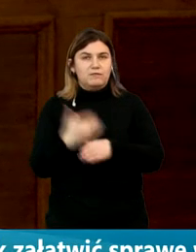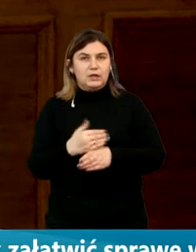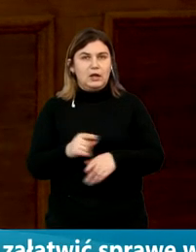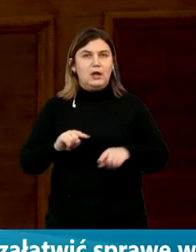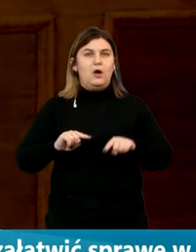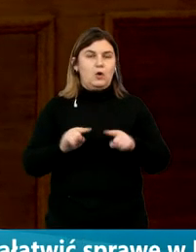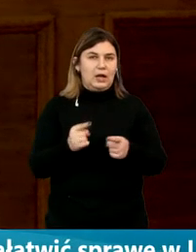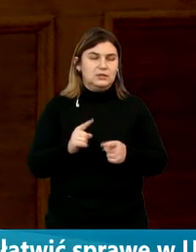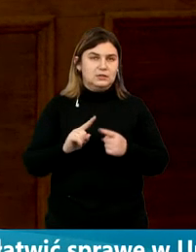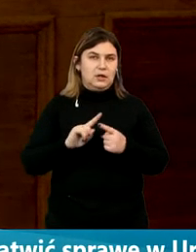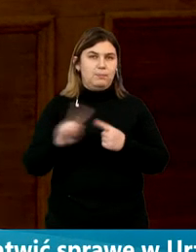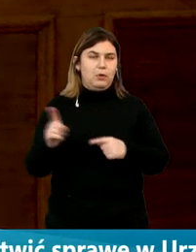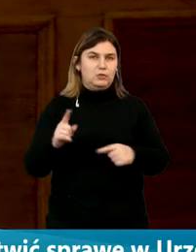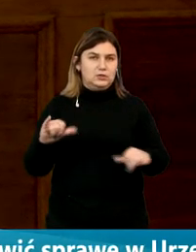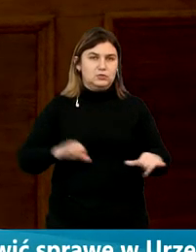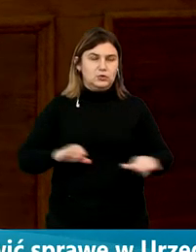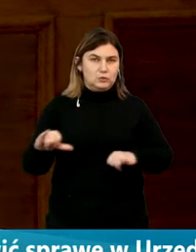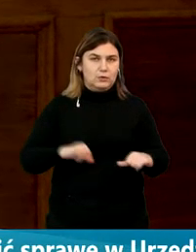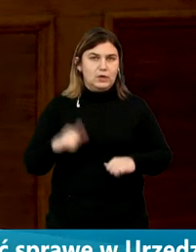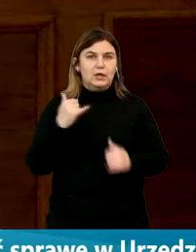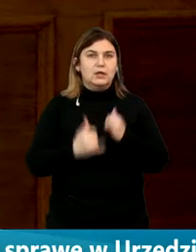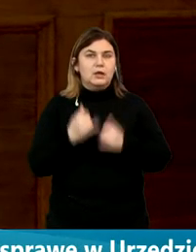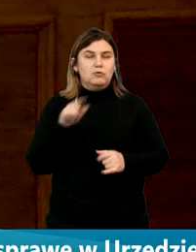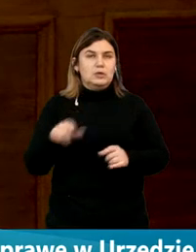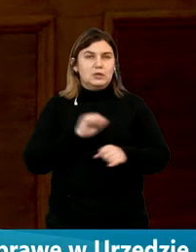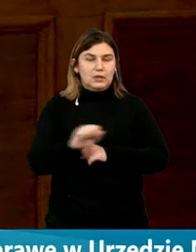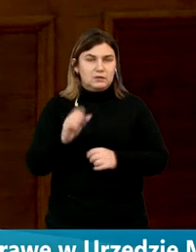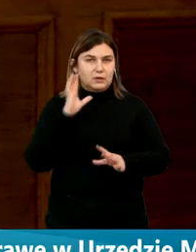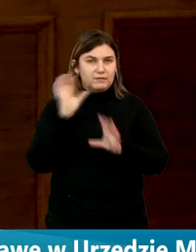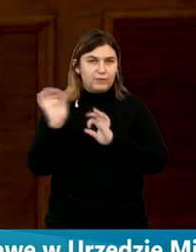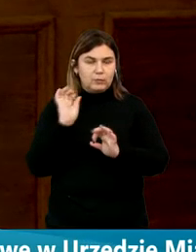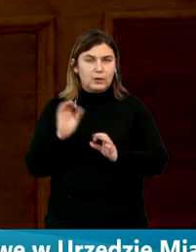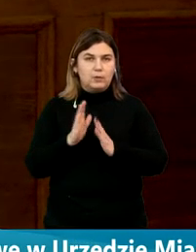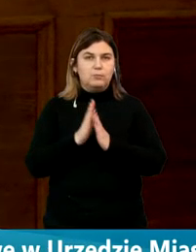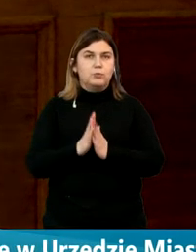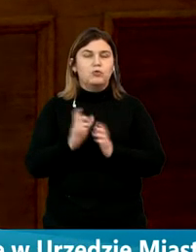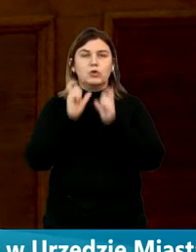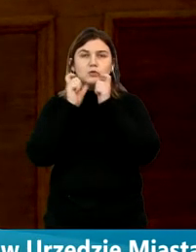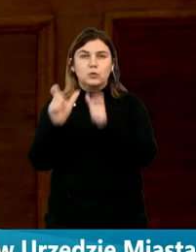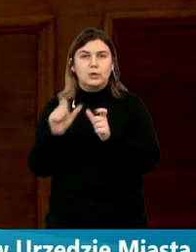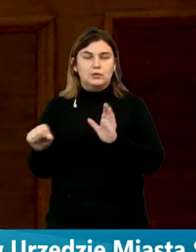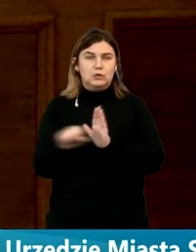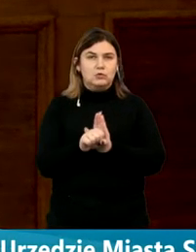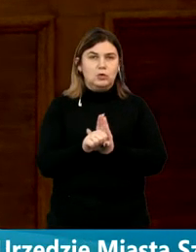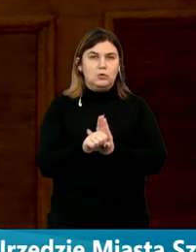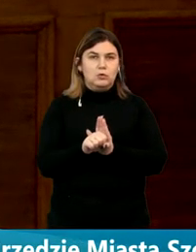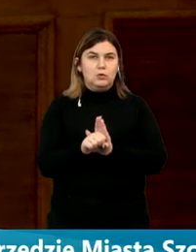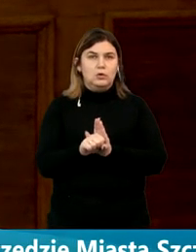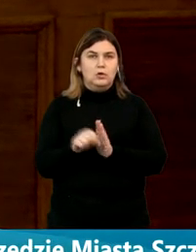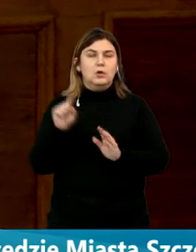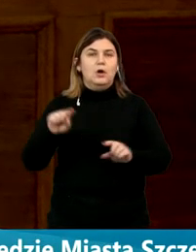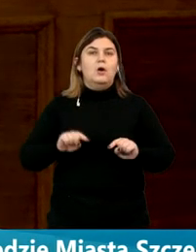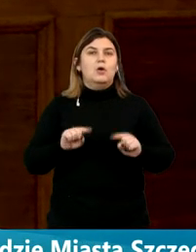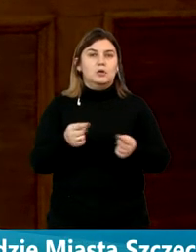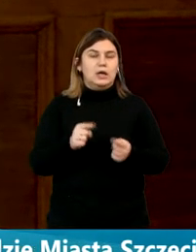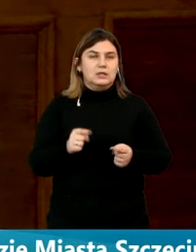organizacji pozarządowych, więc jeżeli są takie sygnały, proszę je zgłaszać do tych podmiotów, z którymi organizacje